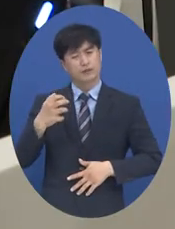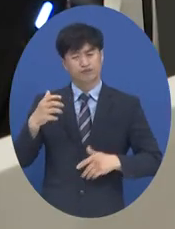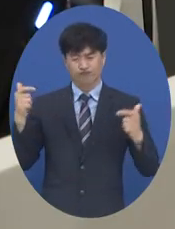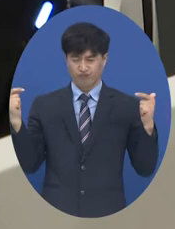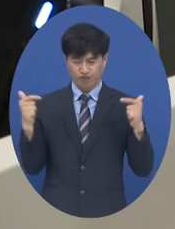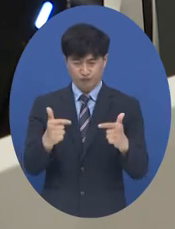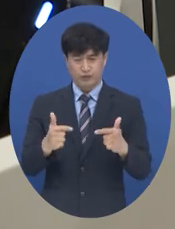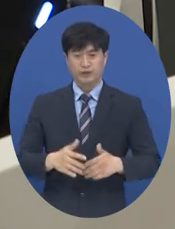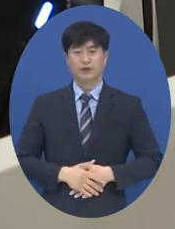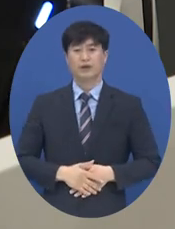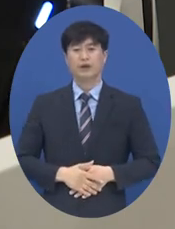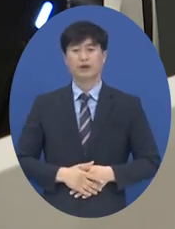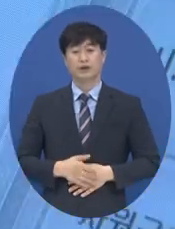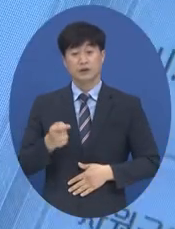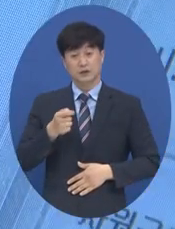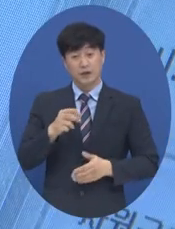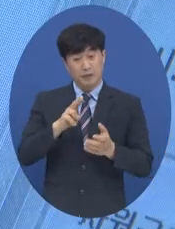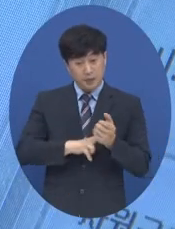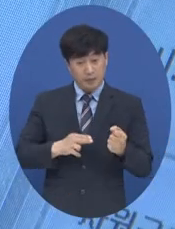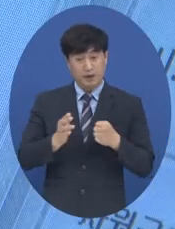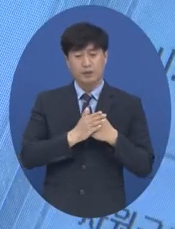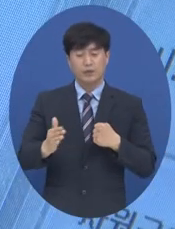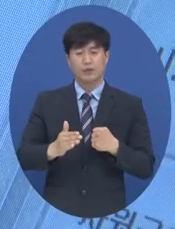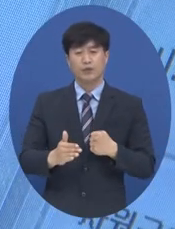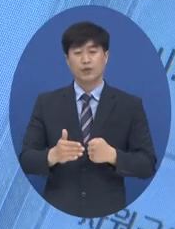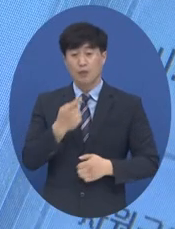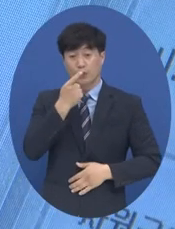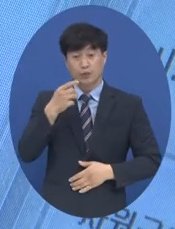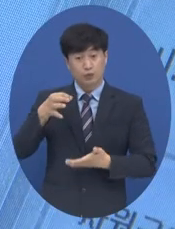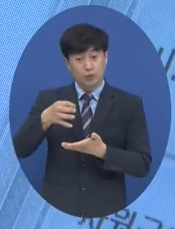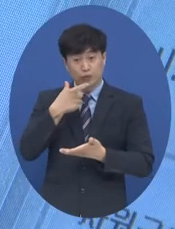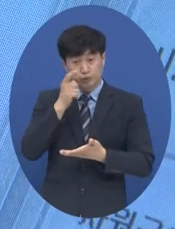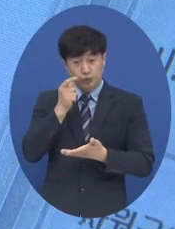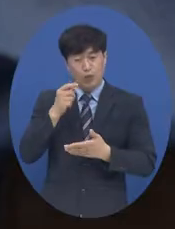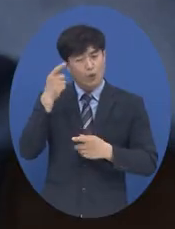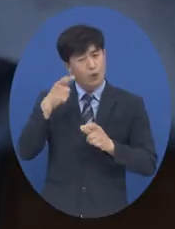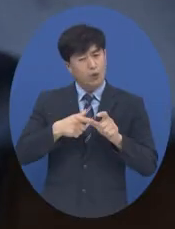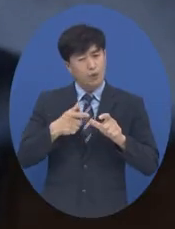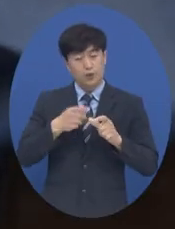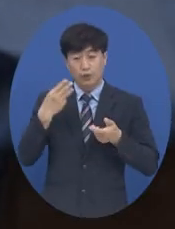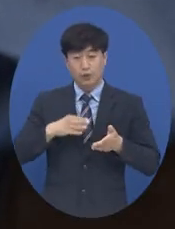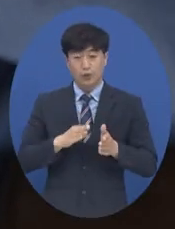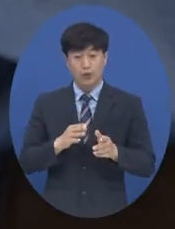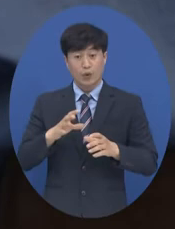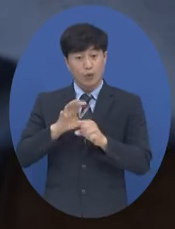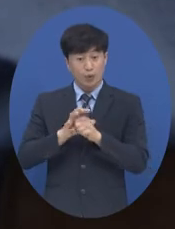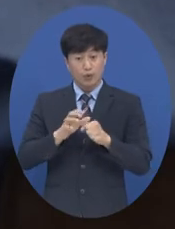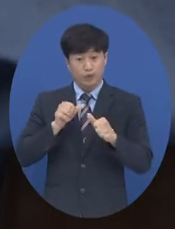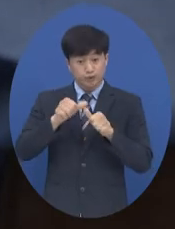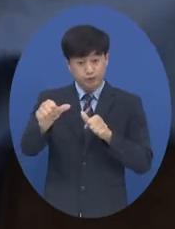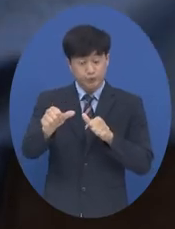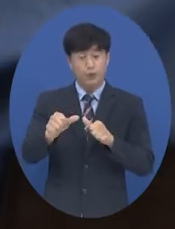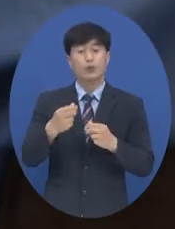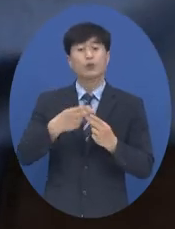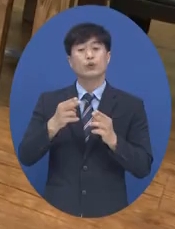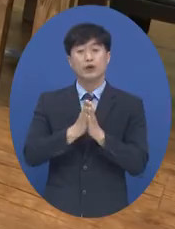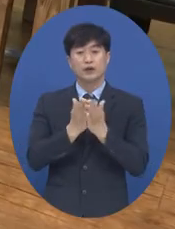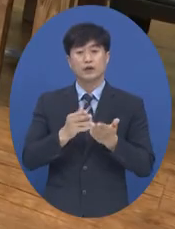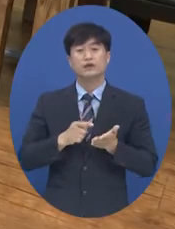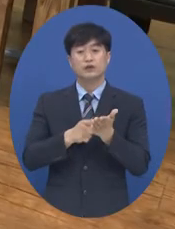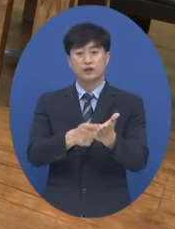수준으로 줄었습니다. 적어진 매출 탓에 보증금이 부족해 고민하던 차에 경기도의 코로나19 극복 통장을